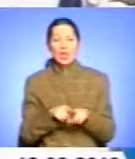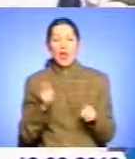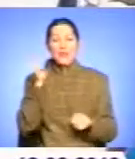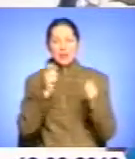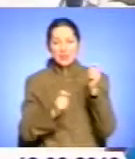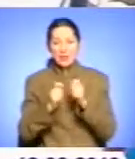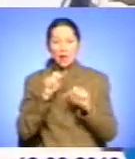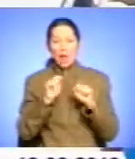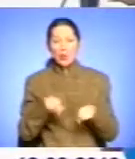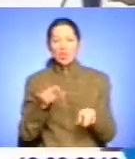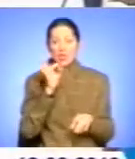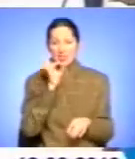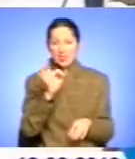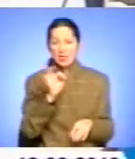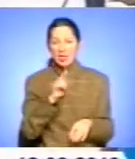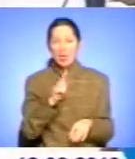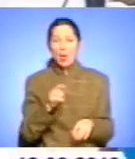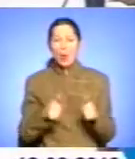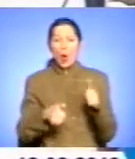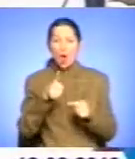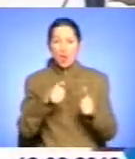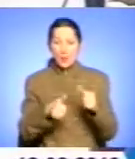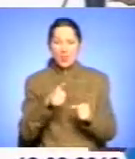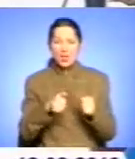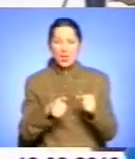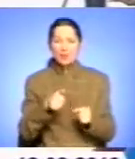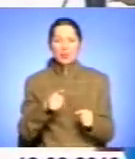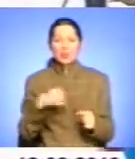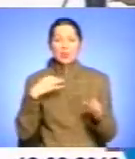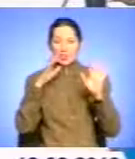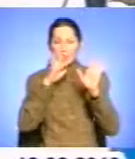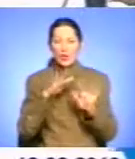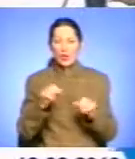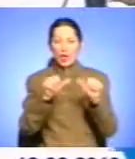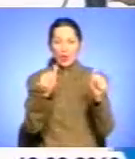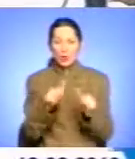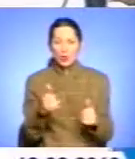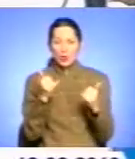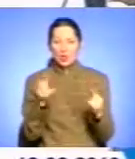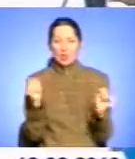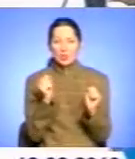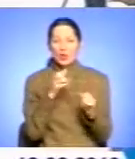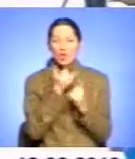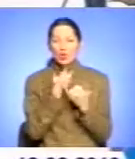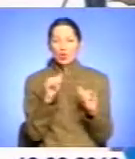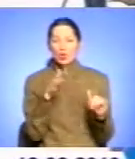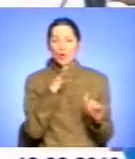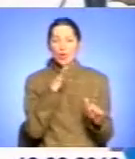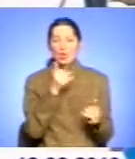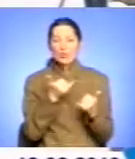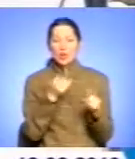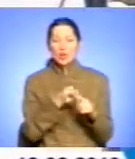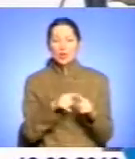можна сказати, з поліпленням снігових фігур. Зараз зима, чудовий час для цього. Саме наші